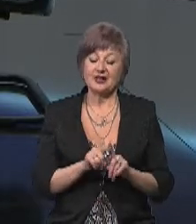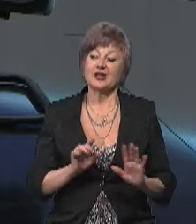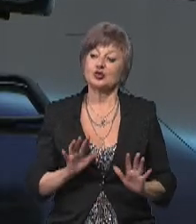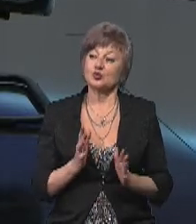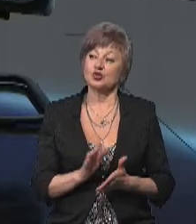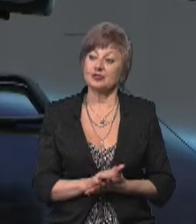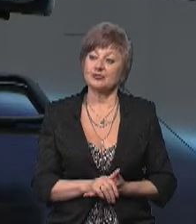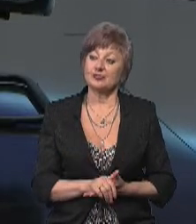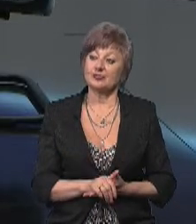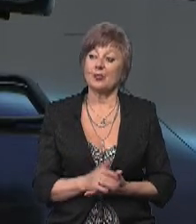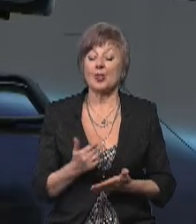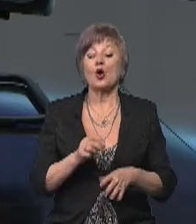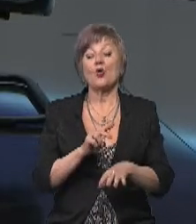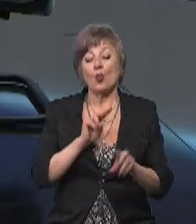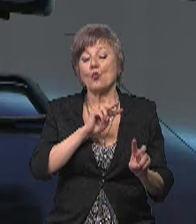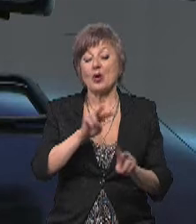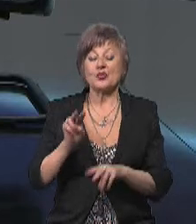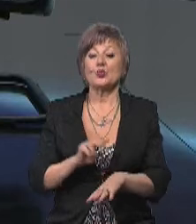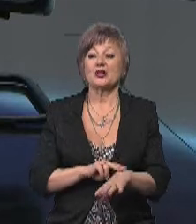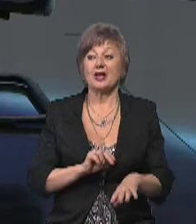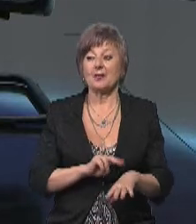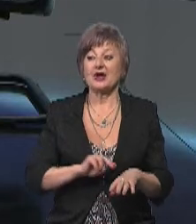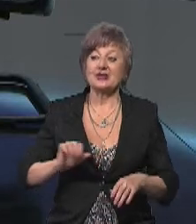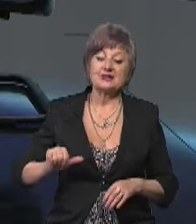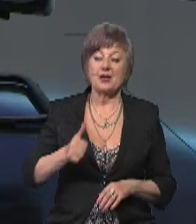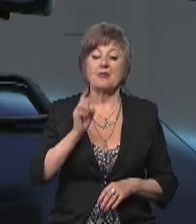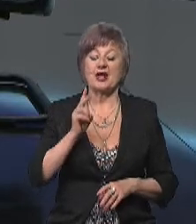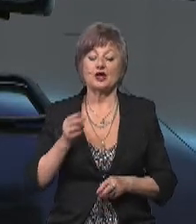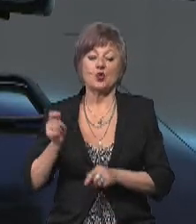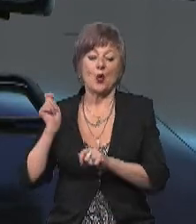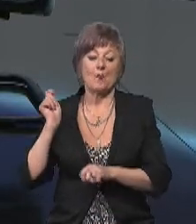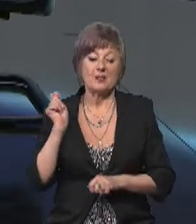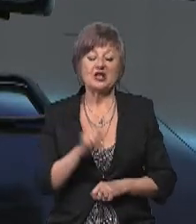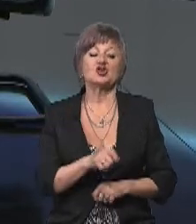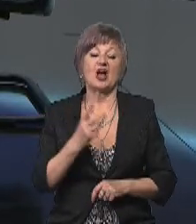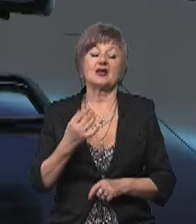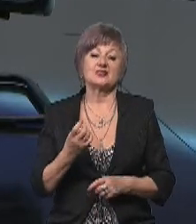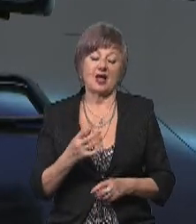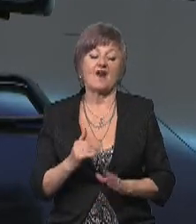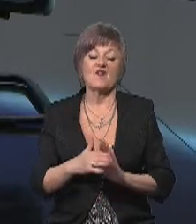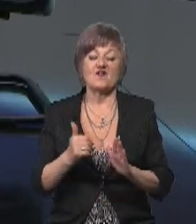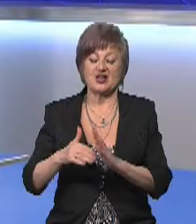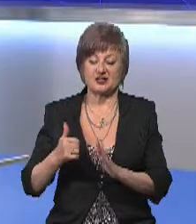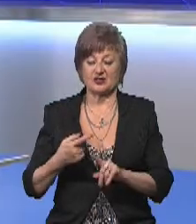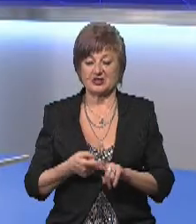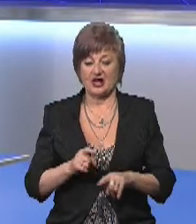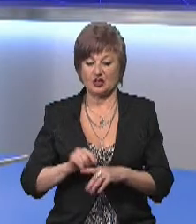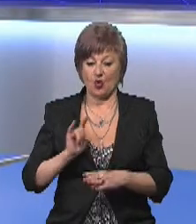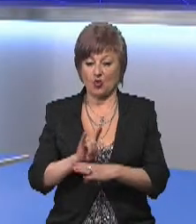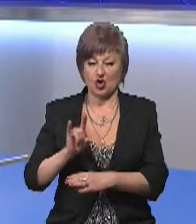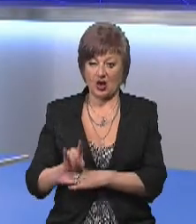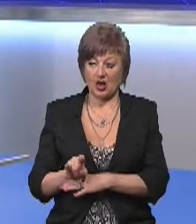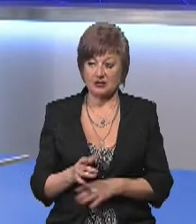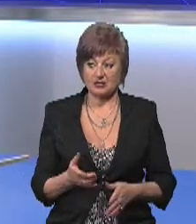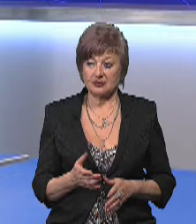на службі? Ну, патрульна поліція – це перший, хто приїздить на виклики такі за шахрайством. І